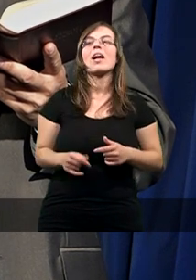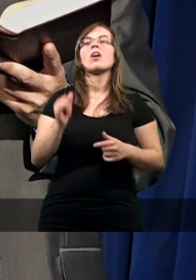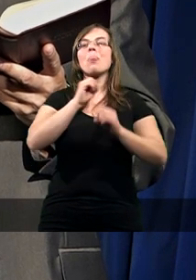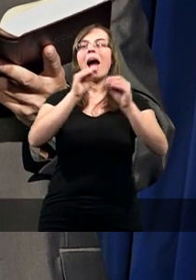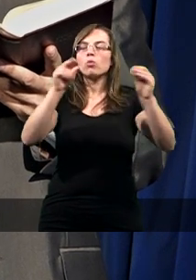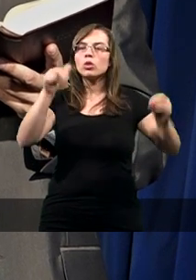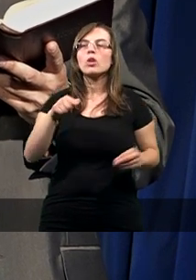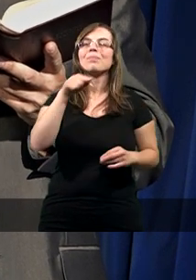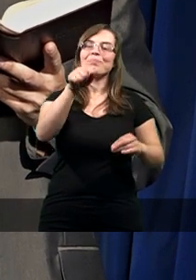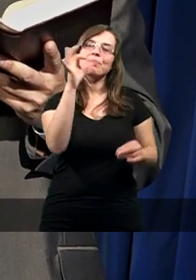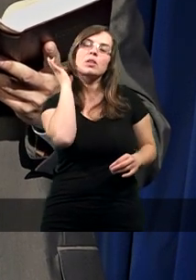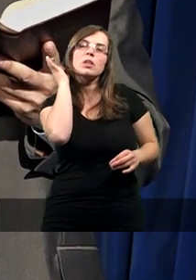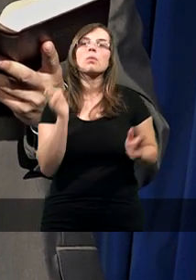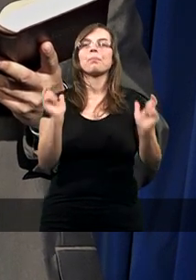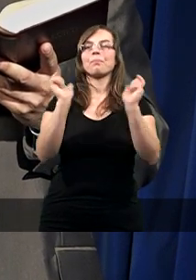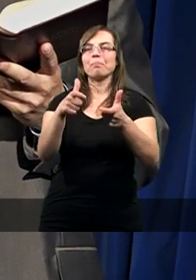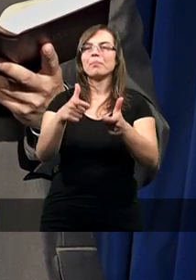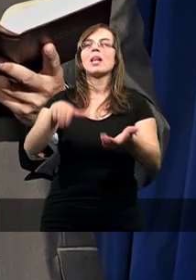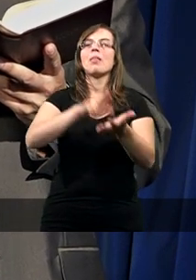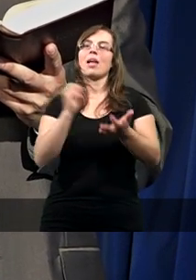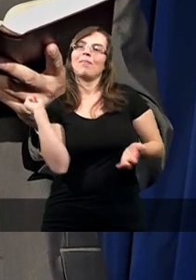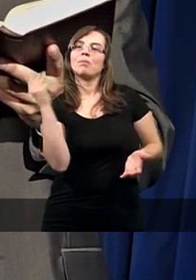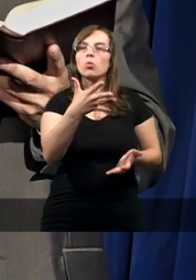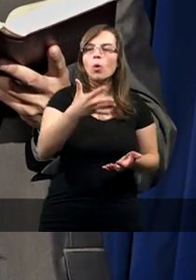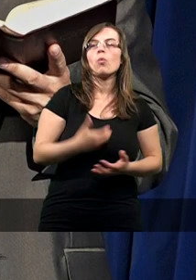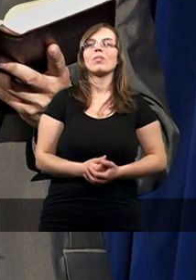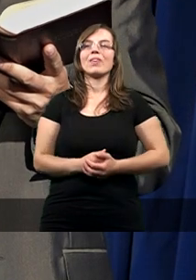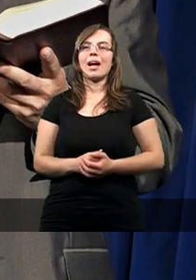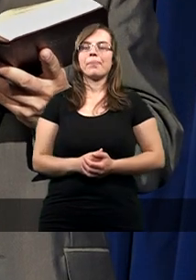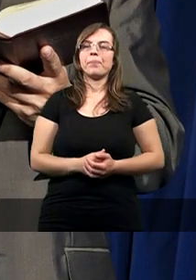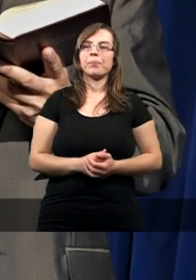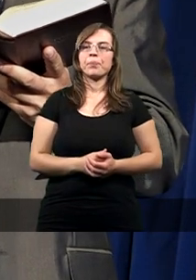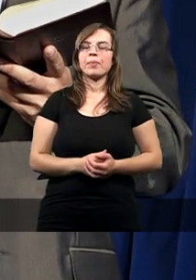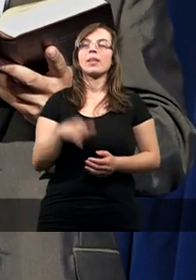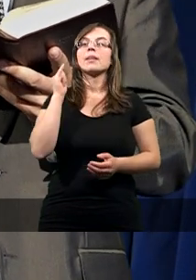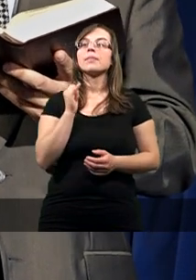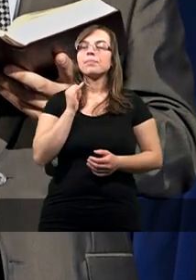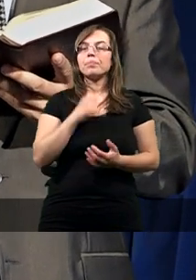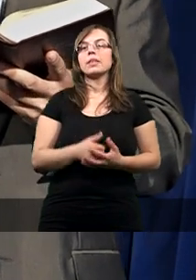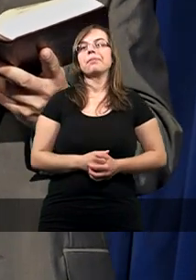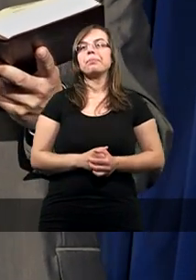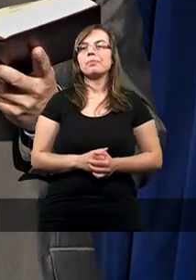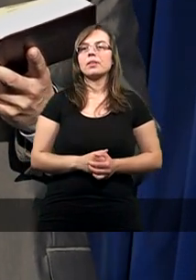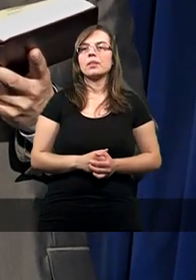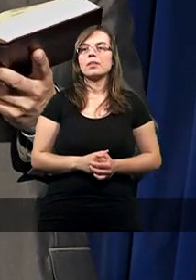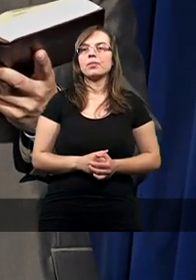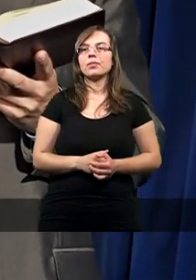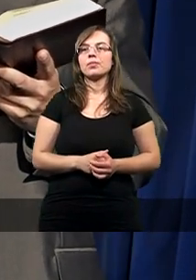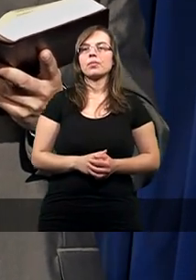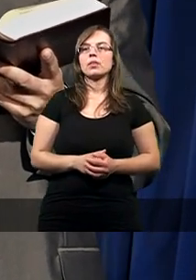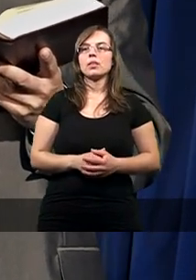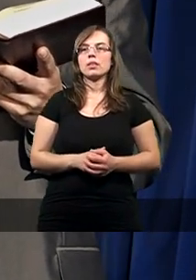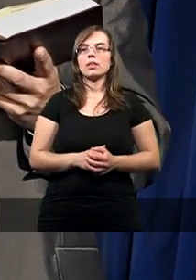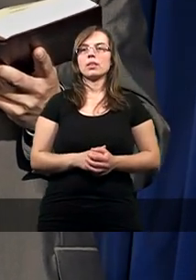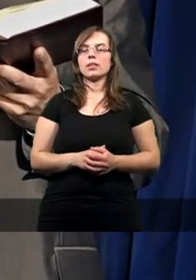niego, nauczycielu, tę oto kobietę przyłapano na jawnym cudzołóstwie. Says, now Moses said in the law that